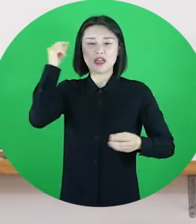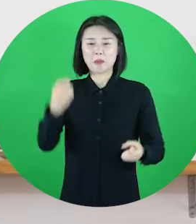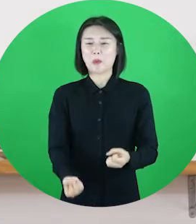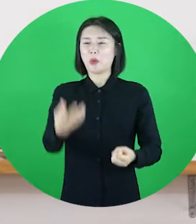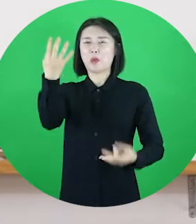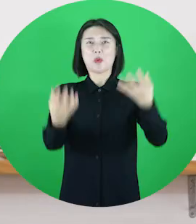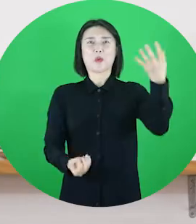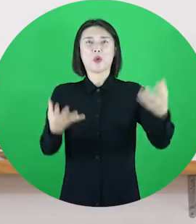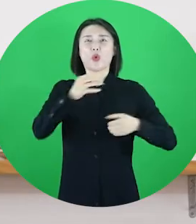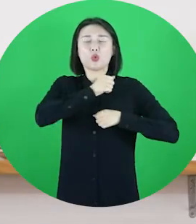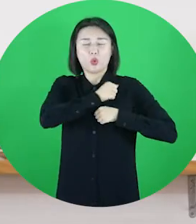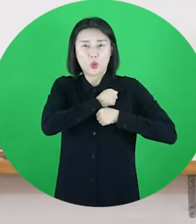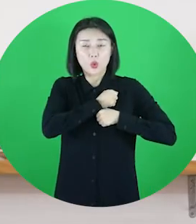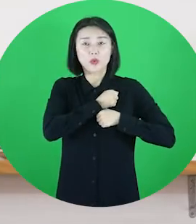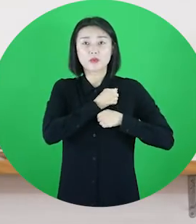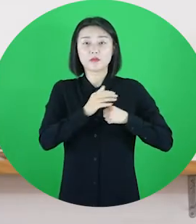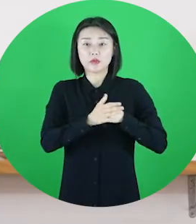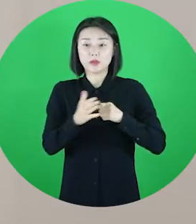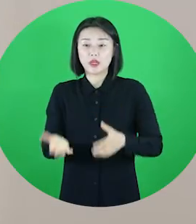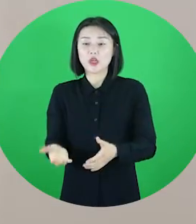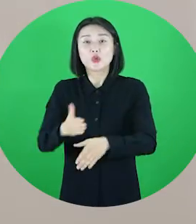한번 넣어주도록 하겠습니다.